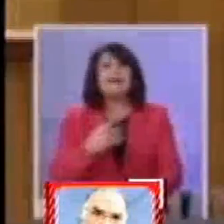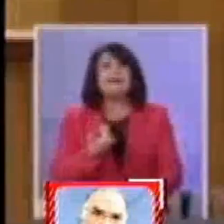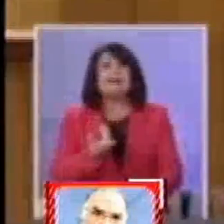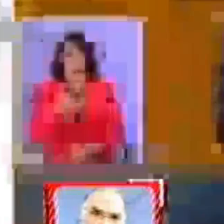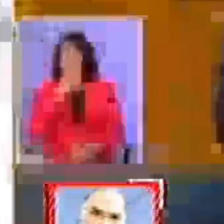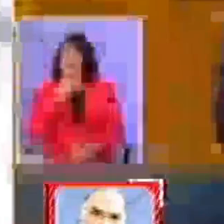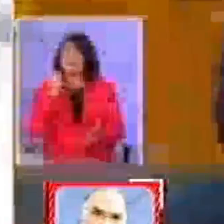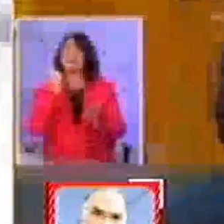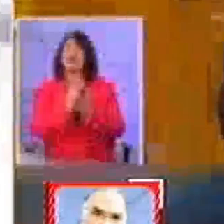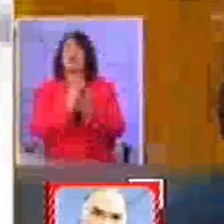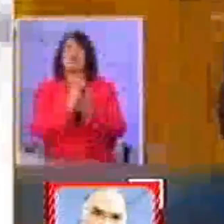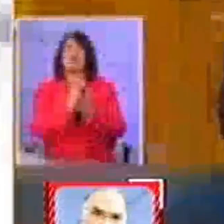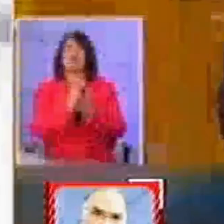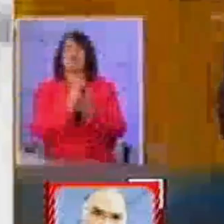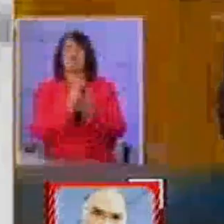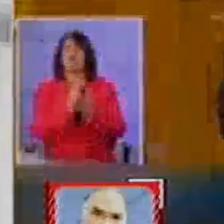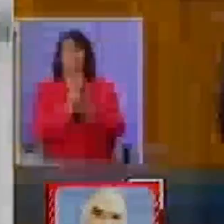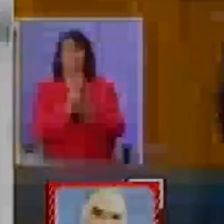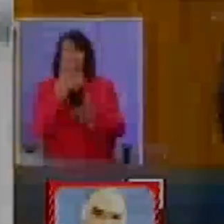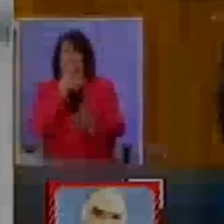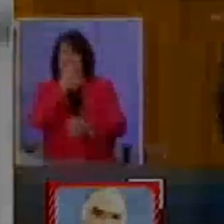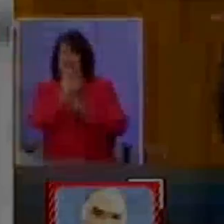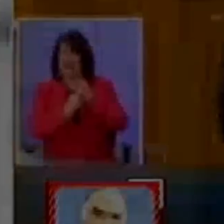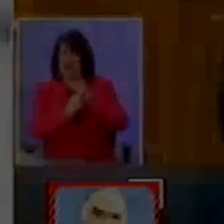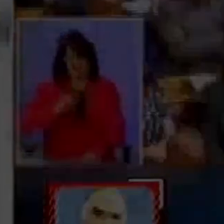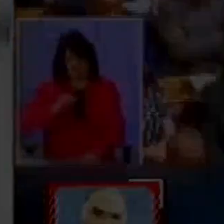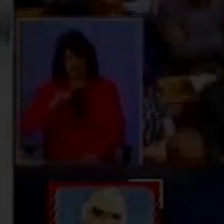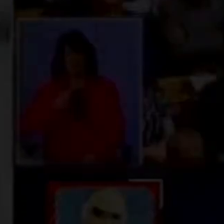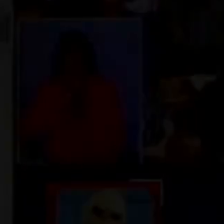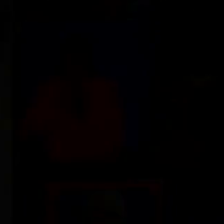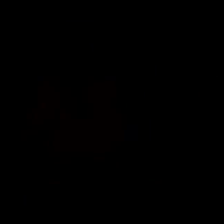Περιμένουμε λοιπόν. Καλημέρα. Κύριε Λεβέντη, σας ευχαριστώ πολύ. Να είστε καλά. Ευχαριστώ πολύ.